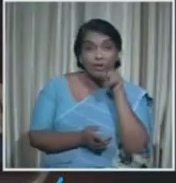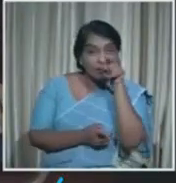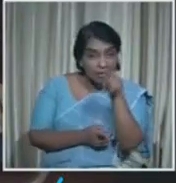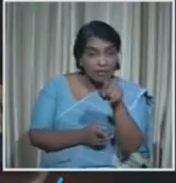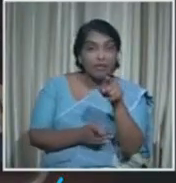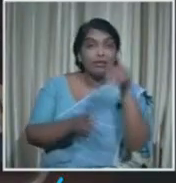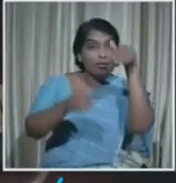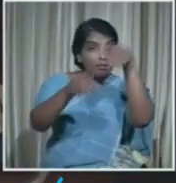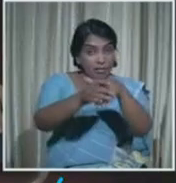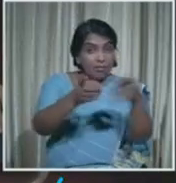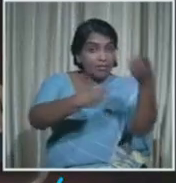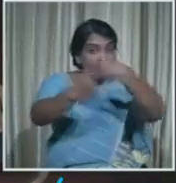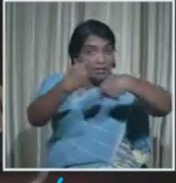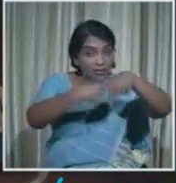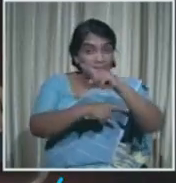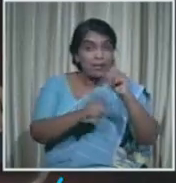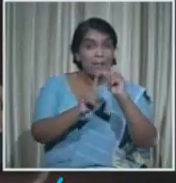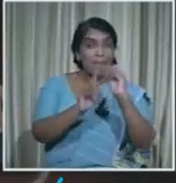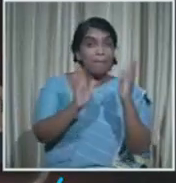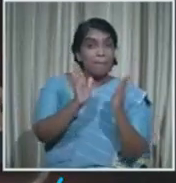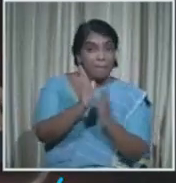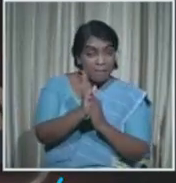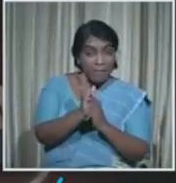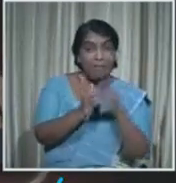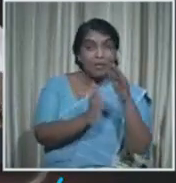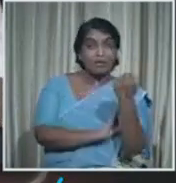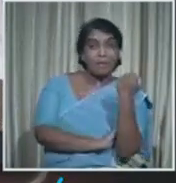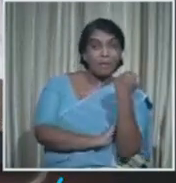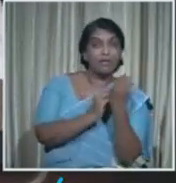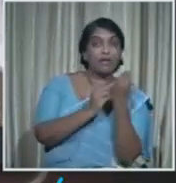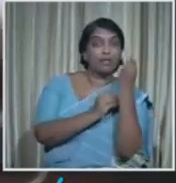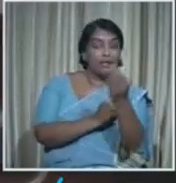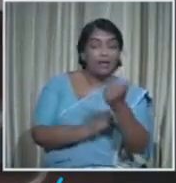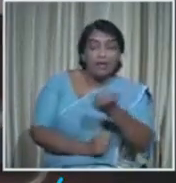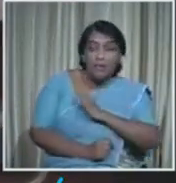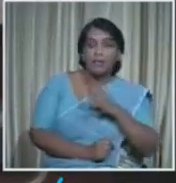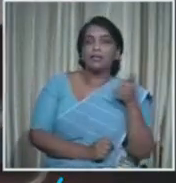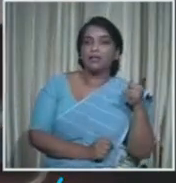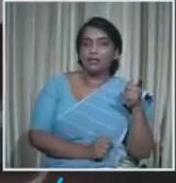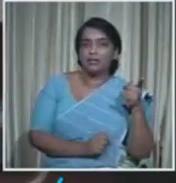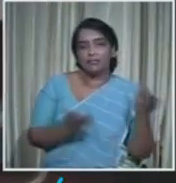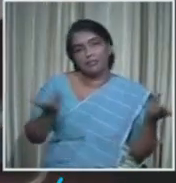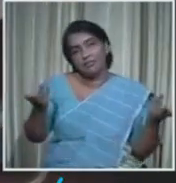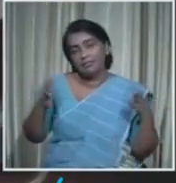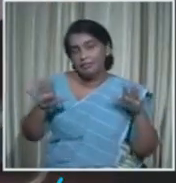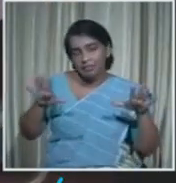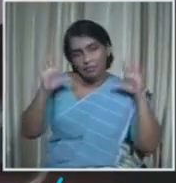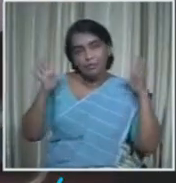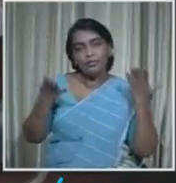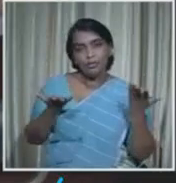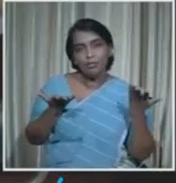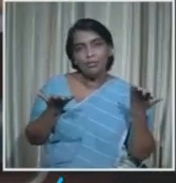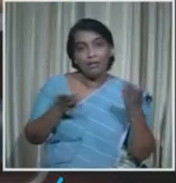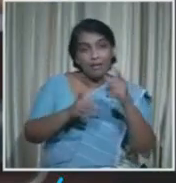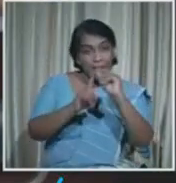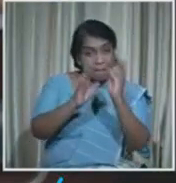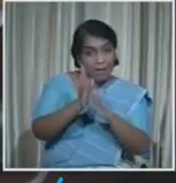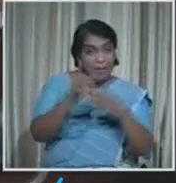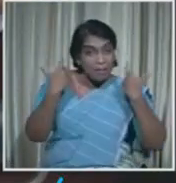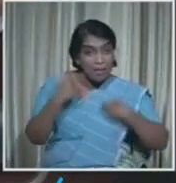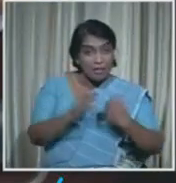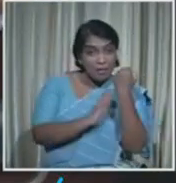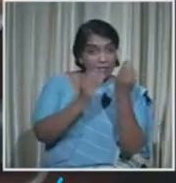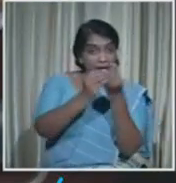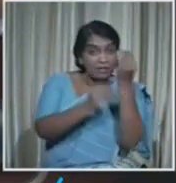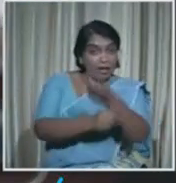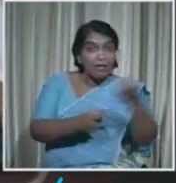ඔබතුමන්ලාගේ පැත්තෙම කට්ටිය අගමැති වුණා ඔබතුමාට යම් බලයක් දෙනවට මොන විහිළුවක්ද ඒ නිසා කරුණා